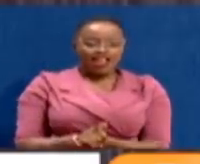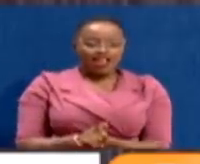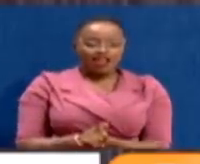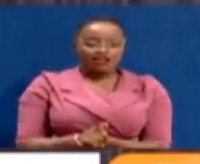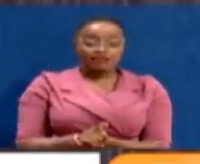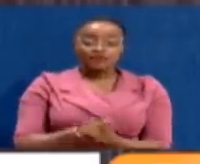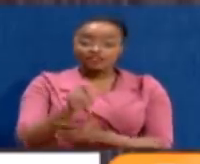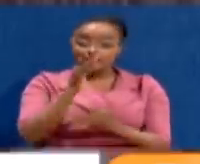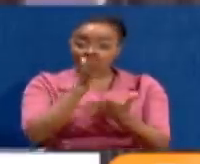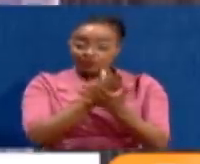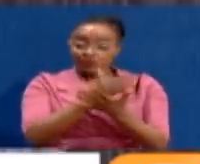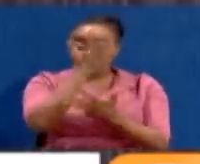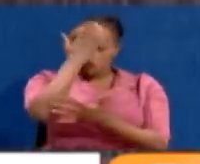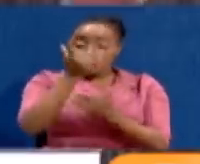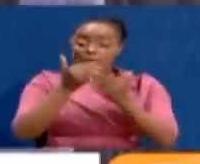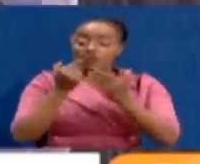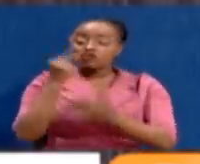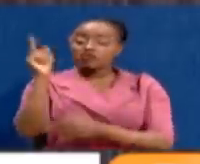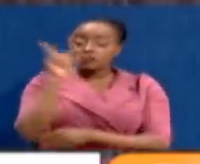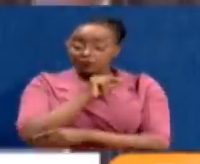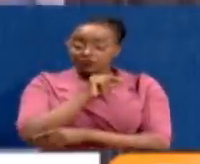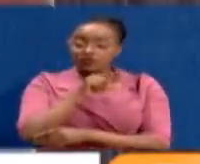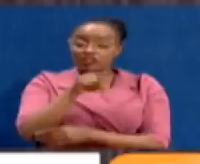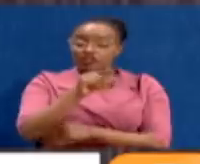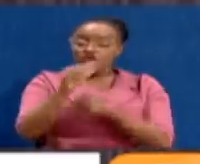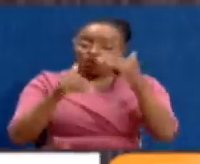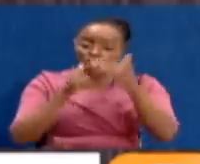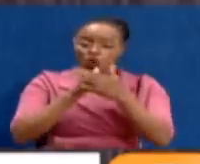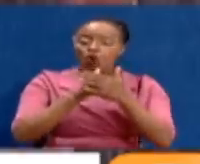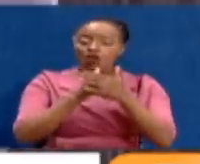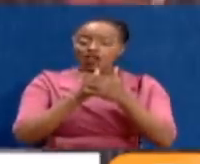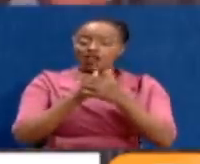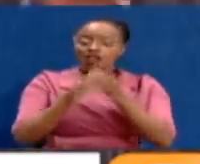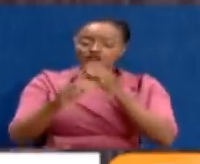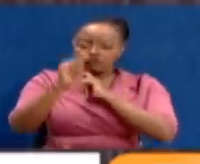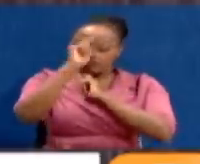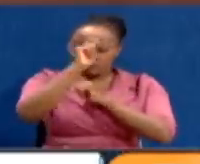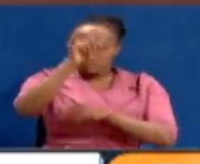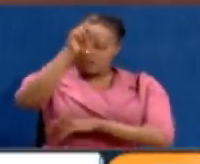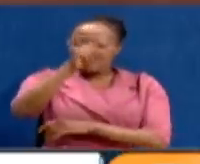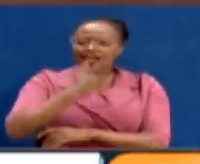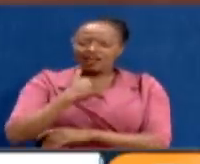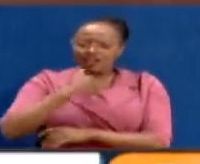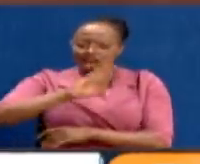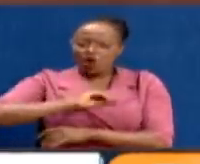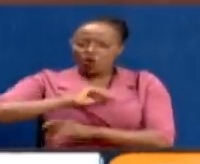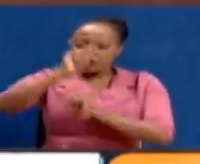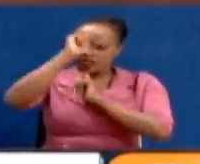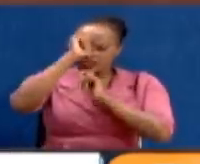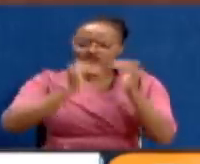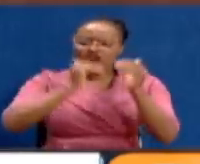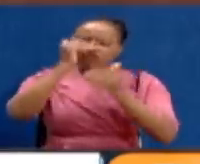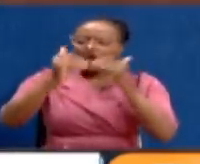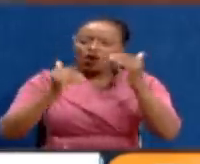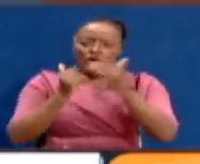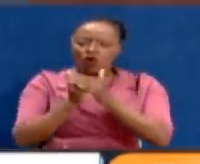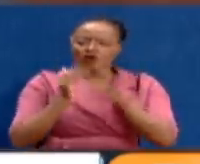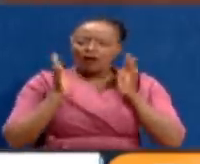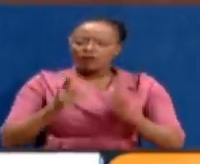Hayo kweli ndio sababu nikasema wajumbe mpaka wawe na kitu kinaitwa dignity. After all this, somebody says that